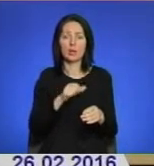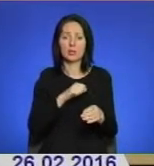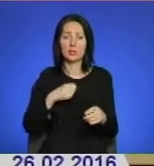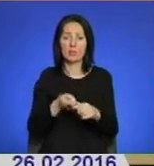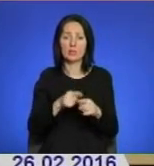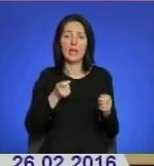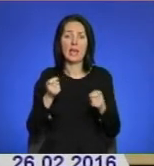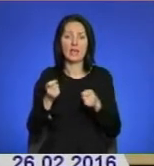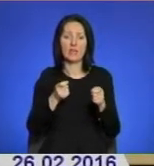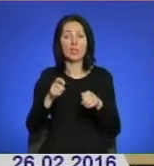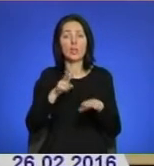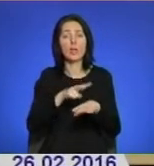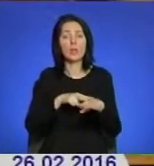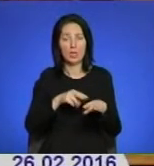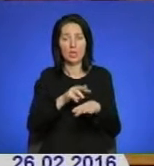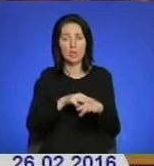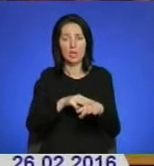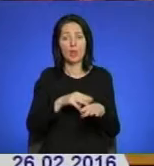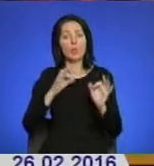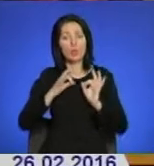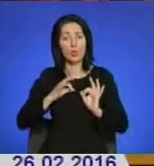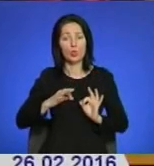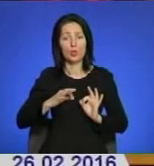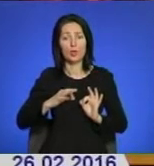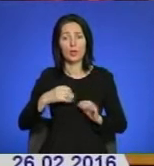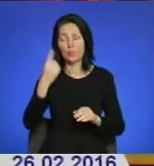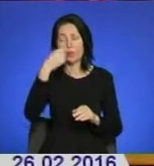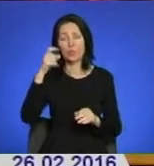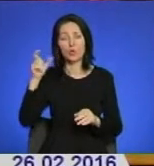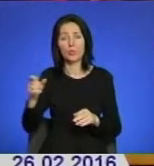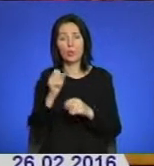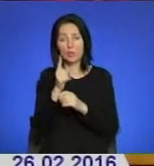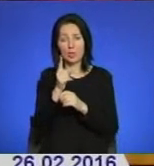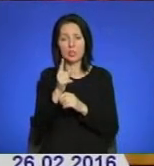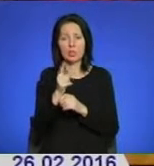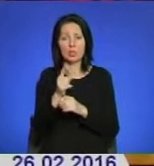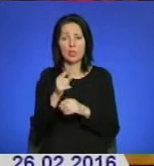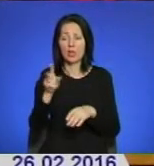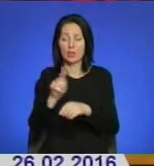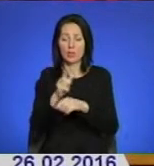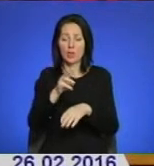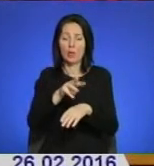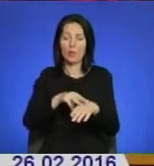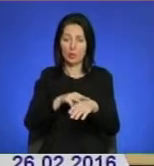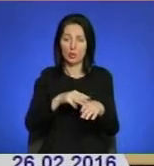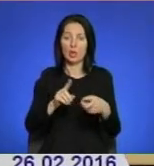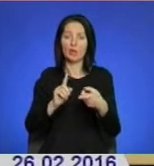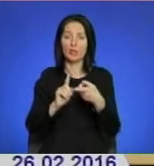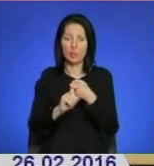злочину. Документували корупцію серед правоохоронців, серед керівного складу правоохоронного блоку Тернопільської